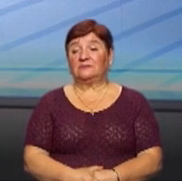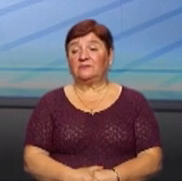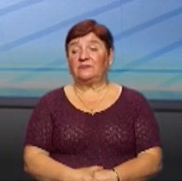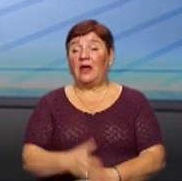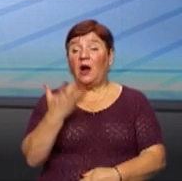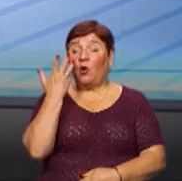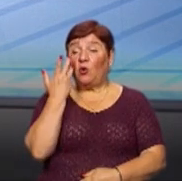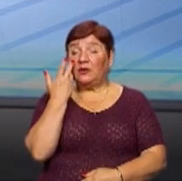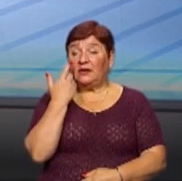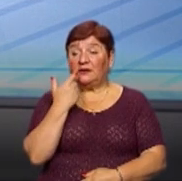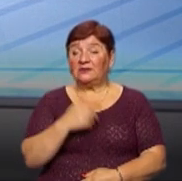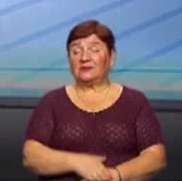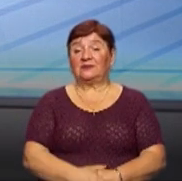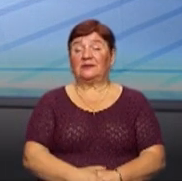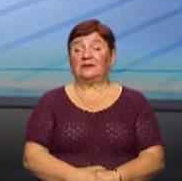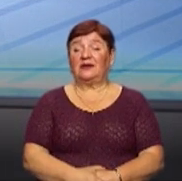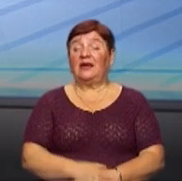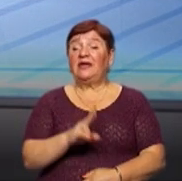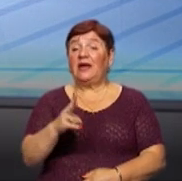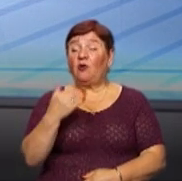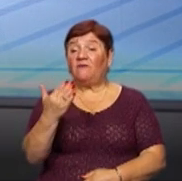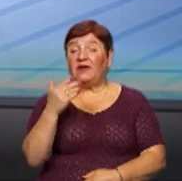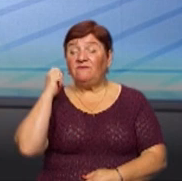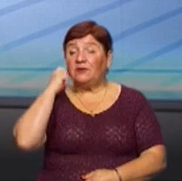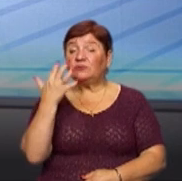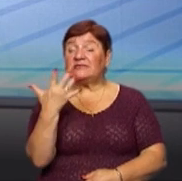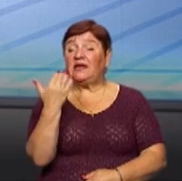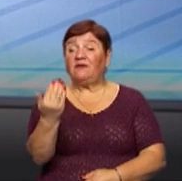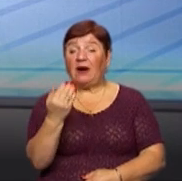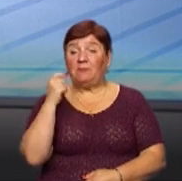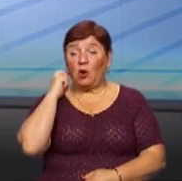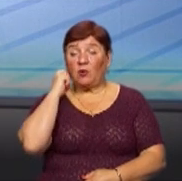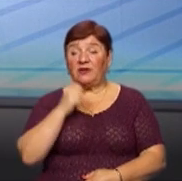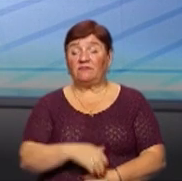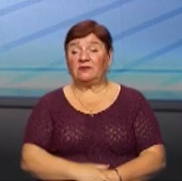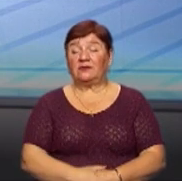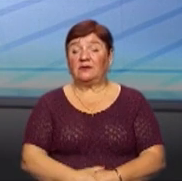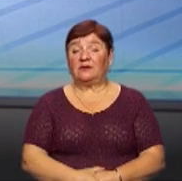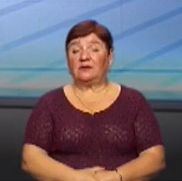Просто коли ви вийшли на... Якого ви віку? Скільки вам років?